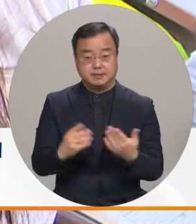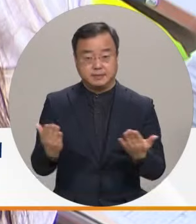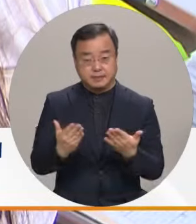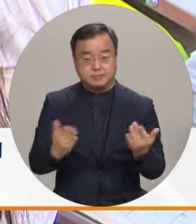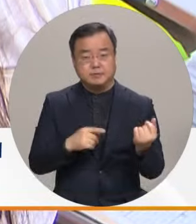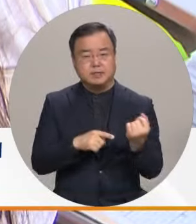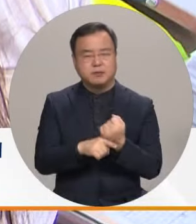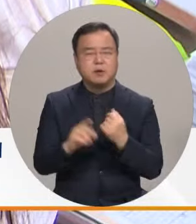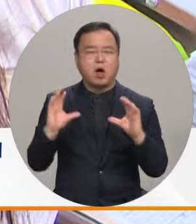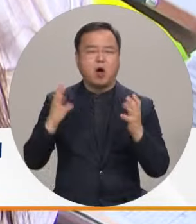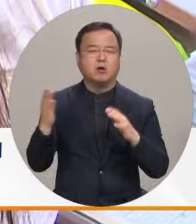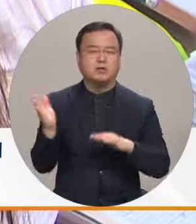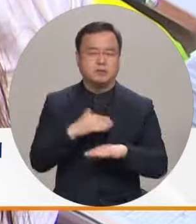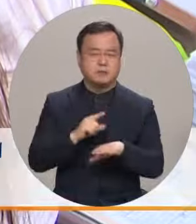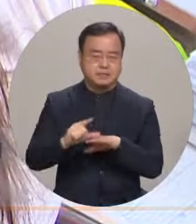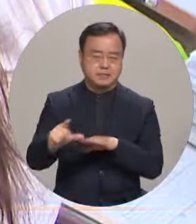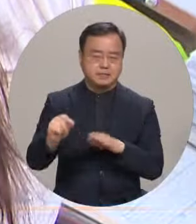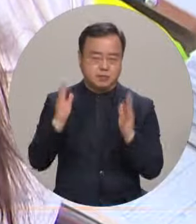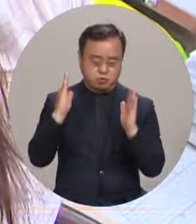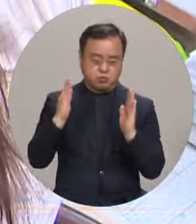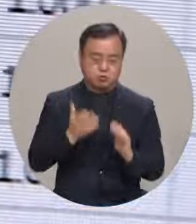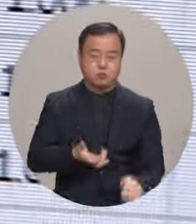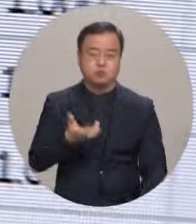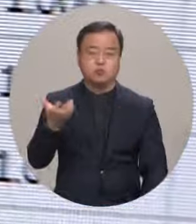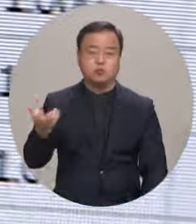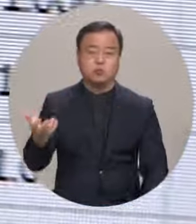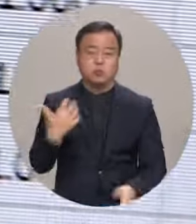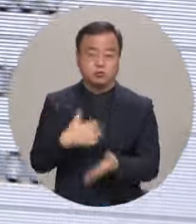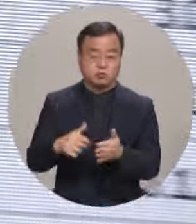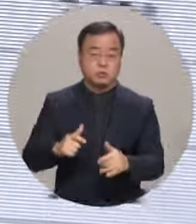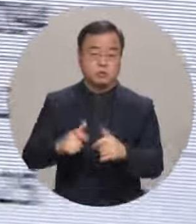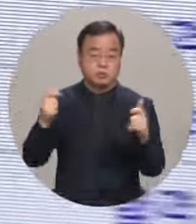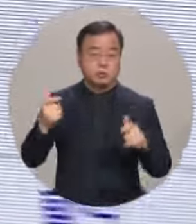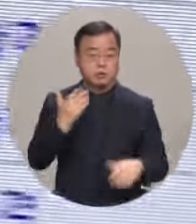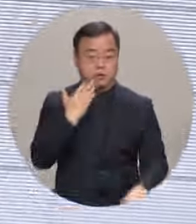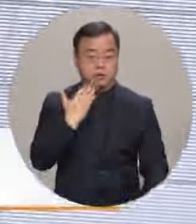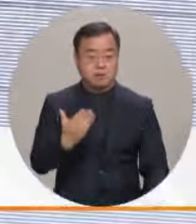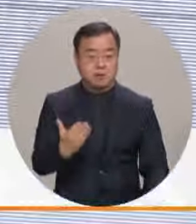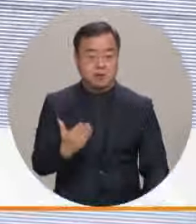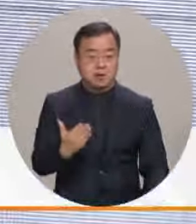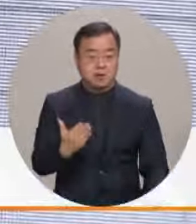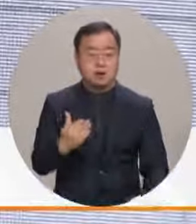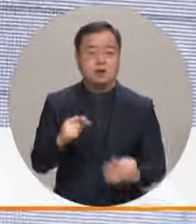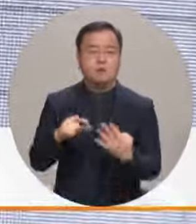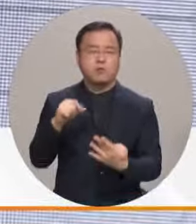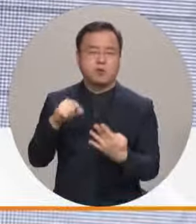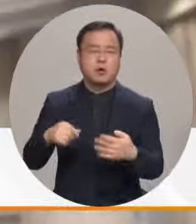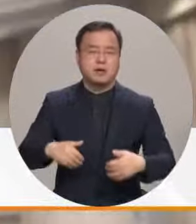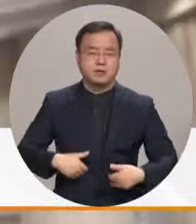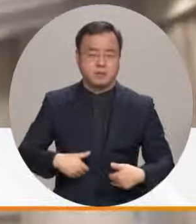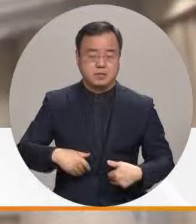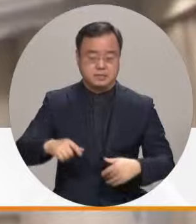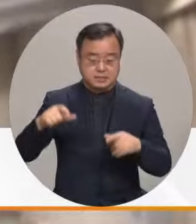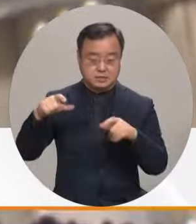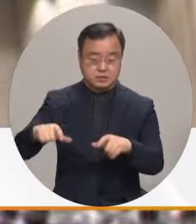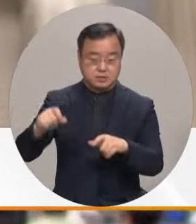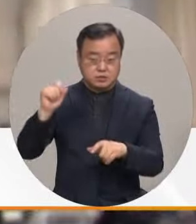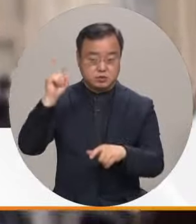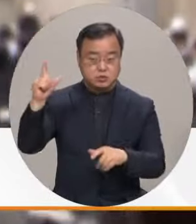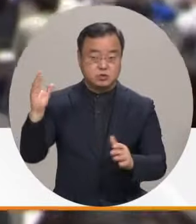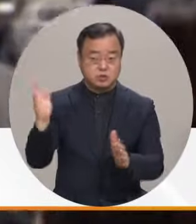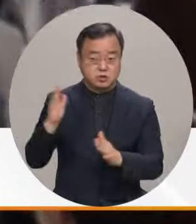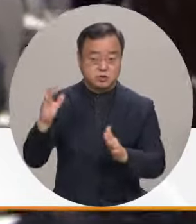지방 유학을 떠나는 학생이 늘 거란 전망도 나옵니다. 뽑아야 될 지역 인재 학생 수가 더 늘어난 거 셈이 되는